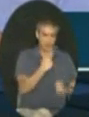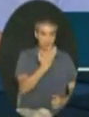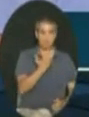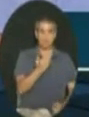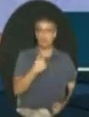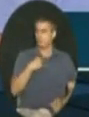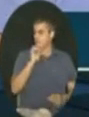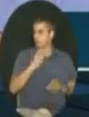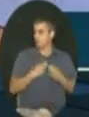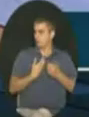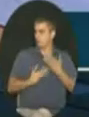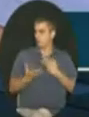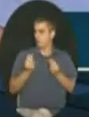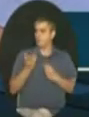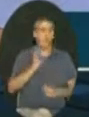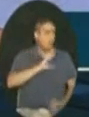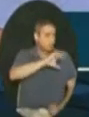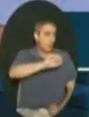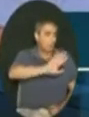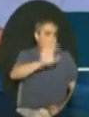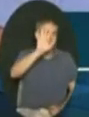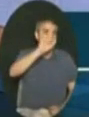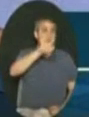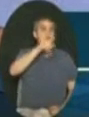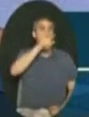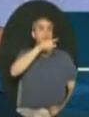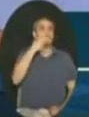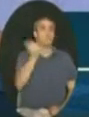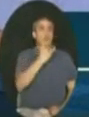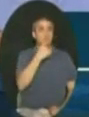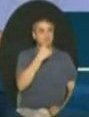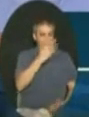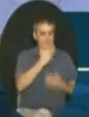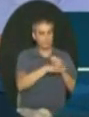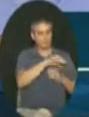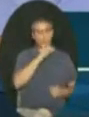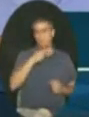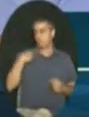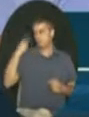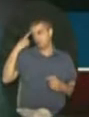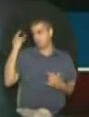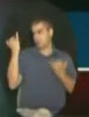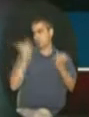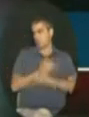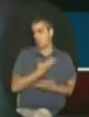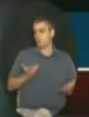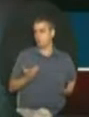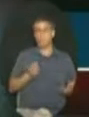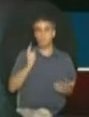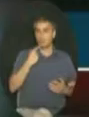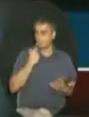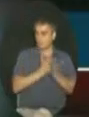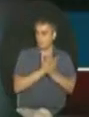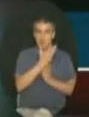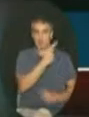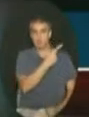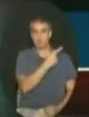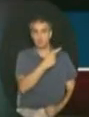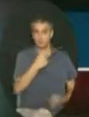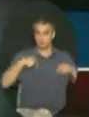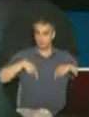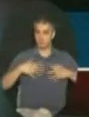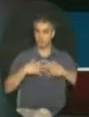אני מתנגד לשתף פעולה עם הדבר הזה. אז אל תקבלו את זה. אתם כל הזמן אומרים את זה הולכים. אני חושב שזו טעות. ויושב פה גם בהגינותו